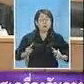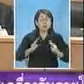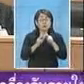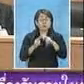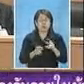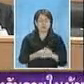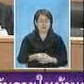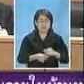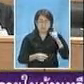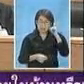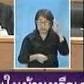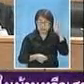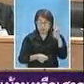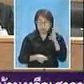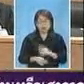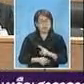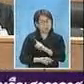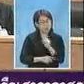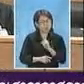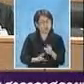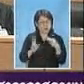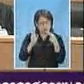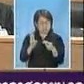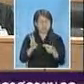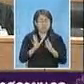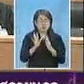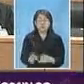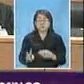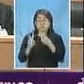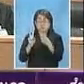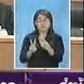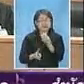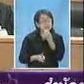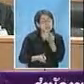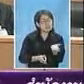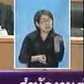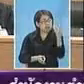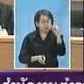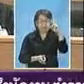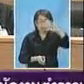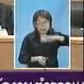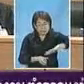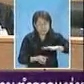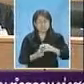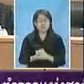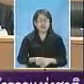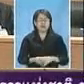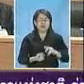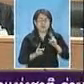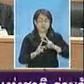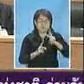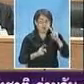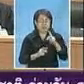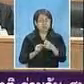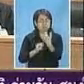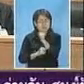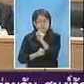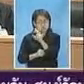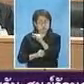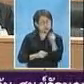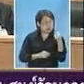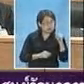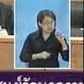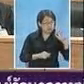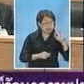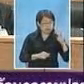จำนวนวันละ 60,000 กล่องก็คือมีคน 20,000 คนกินข้าว3มื้องวดที่2วันที่16ถึง17อีก5วันครับวัน